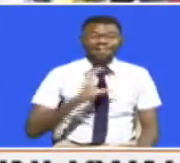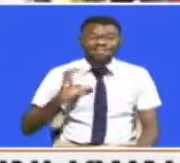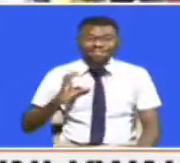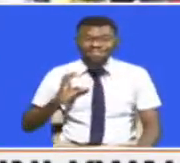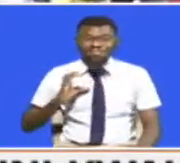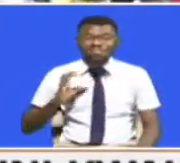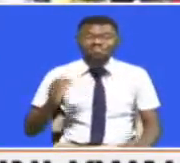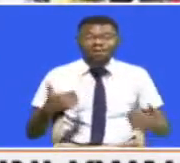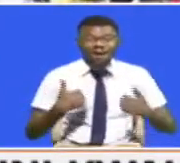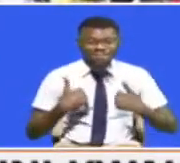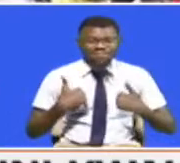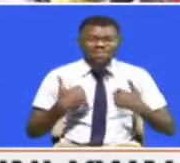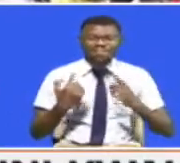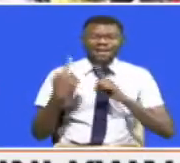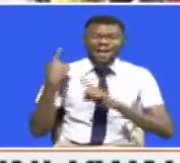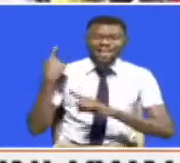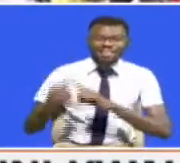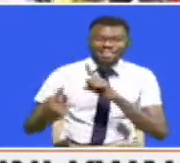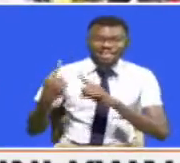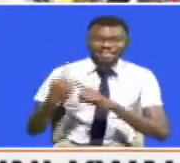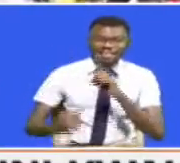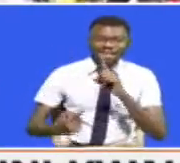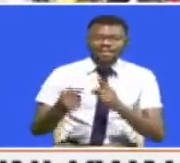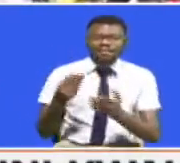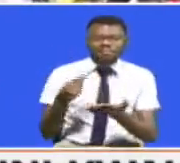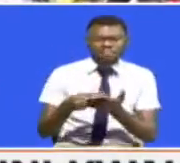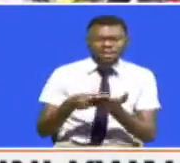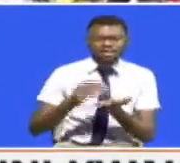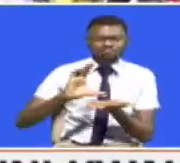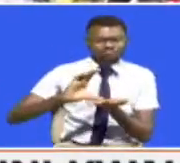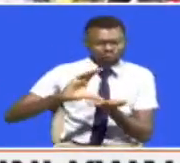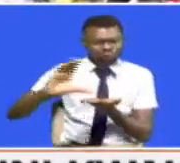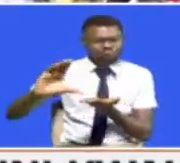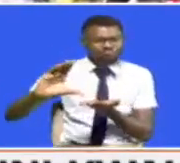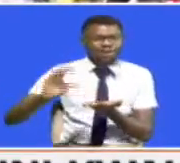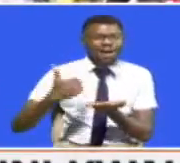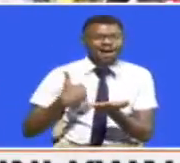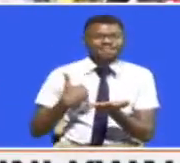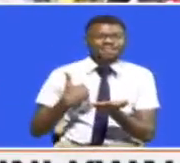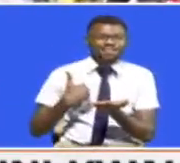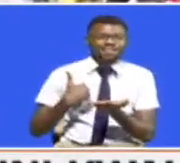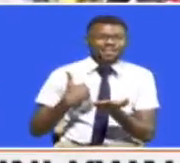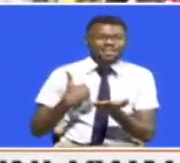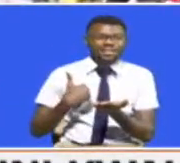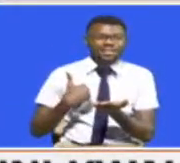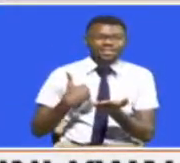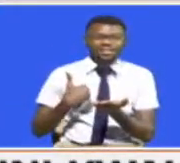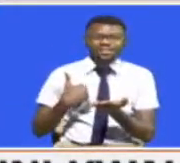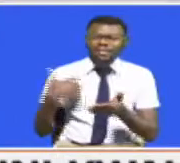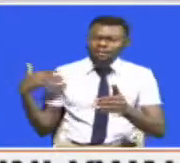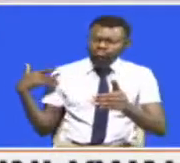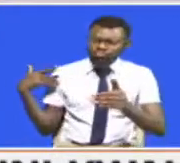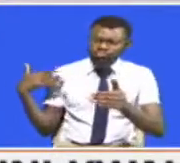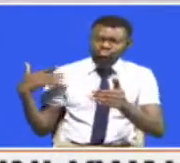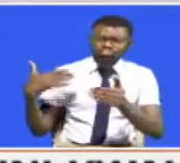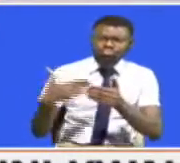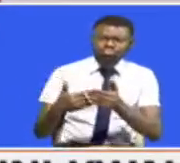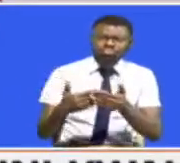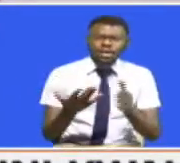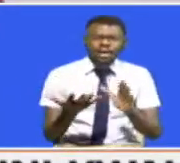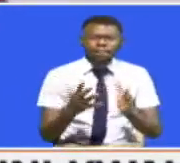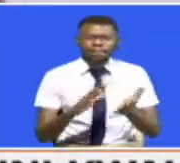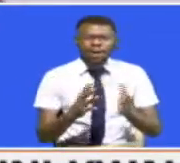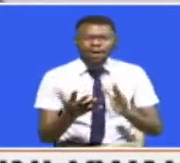CDSC kila mwaka kuna pesa, mgao wa pesa inapewa. Kwa kutoka bezi ianze paka sahihi ni takriban